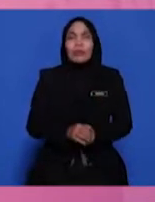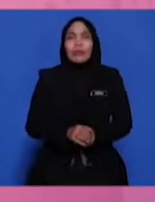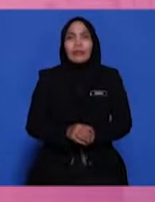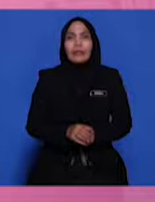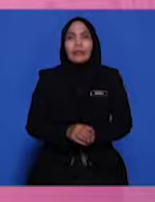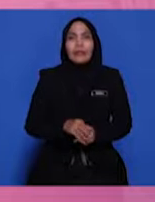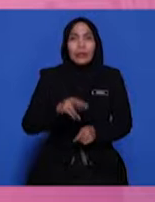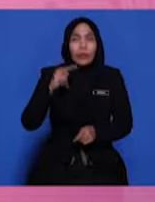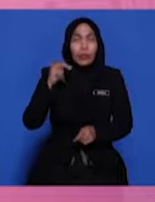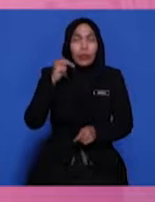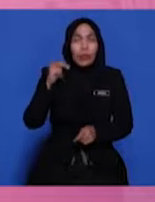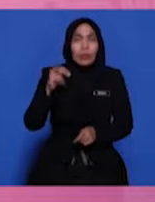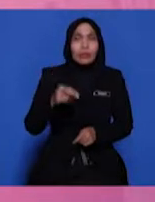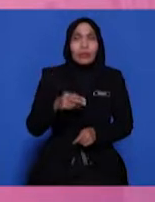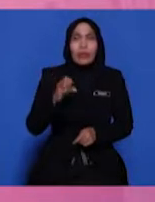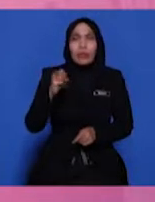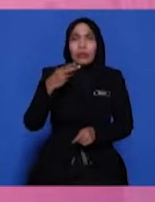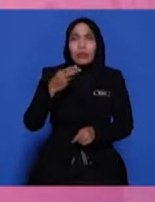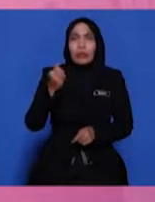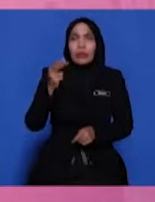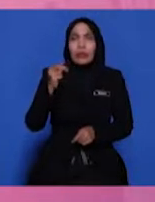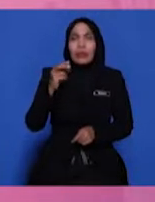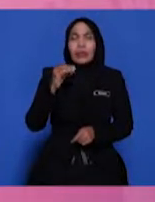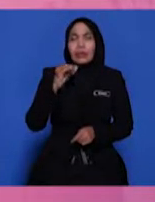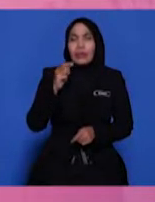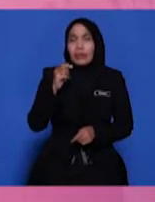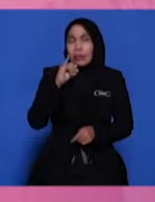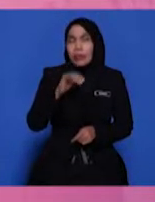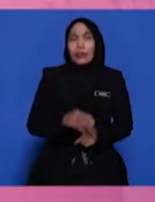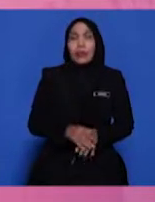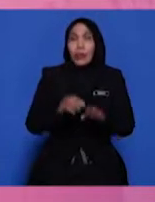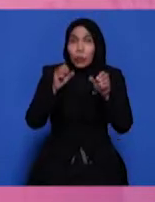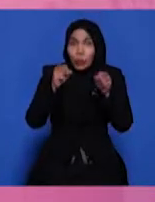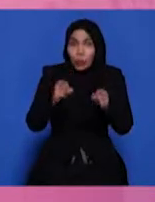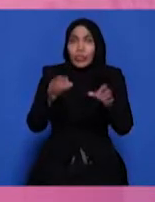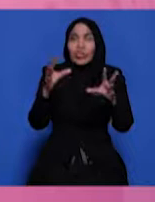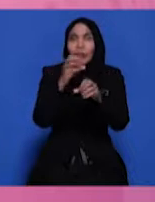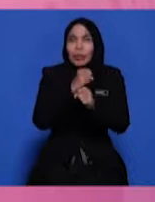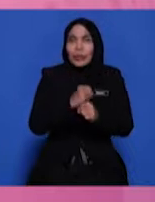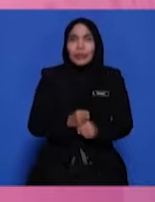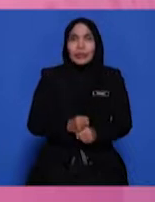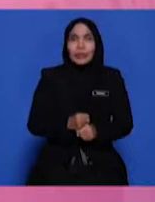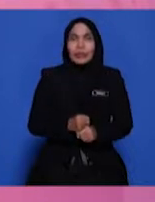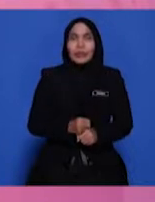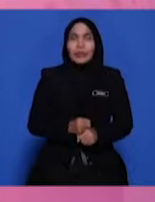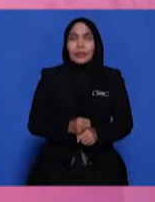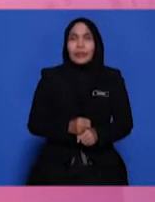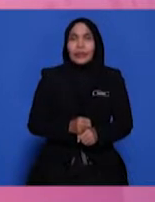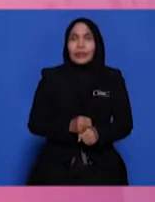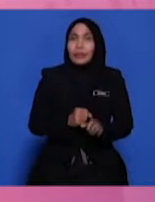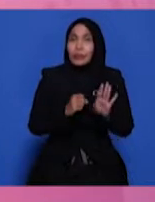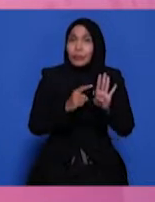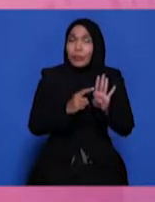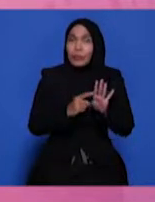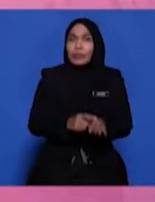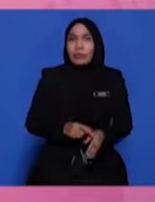Shanti boleh mencapai matlamat kewangannya. Jelaskan jawapan anda. B. Suami Puan